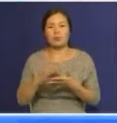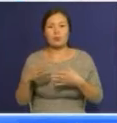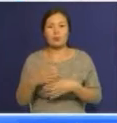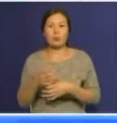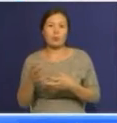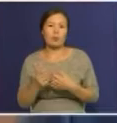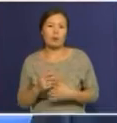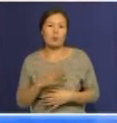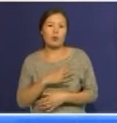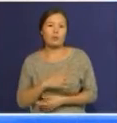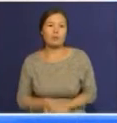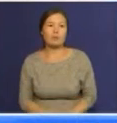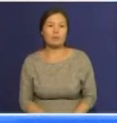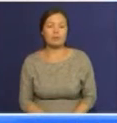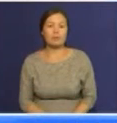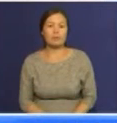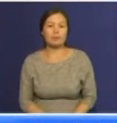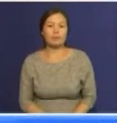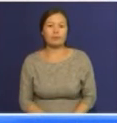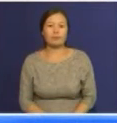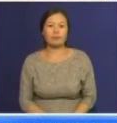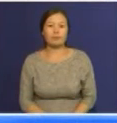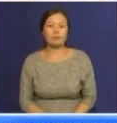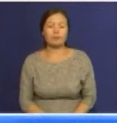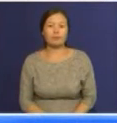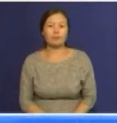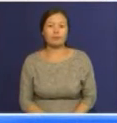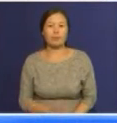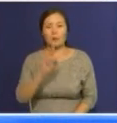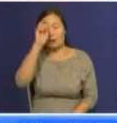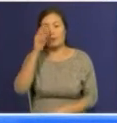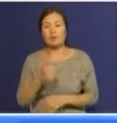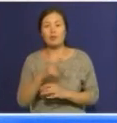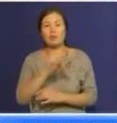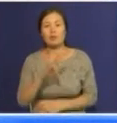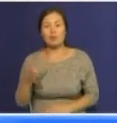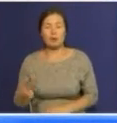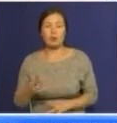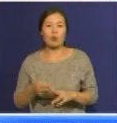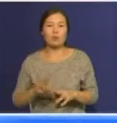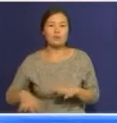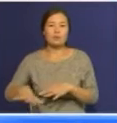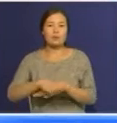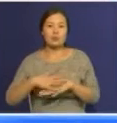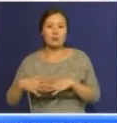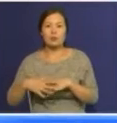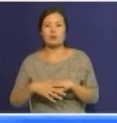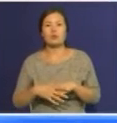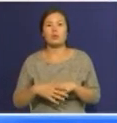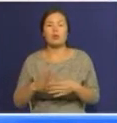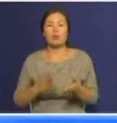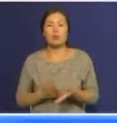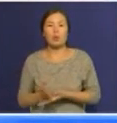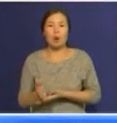алды. Мемлекет басшысы Нұрсұлтан Әбішұлы Назарбаевтың осы елге